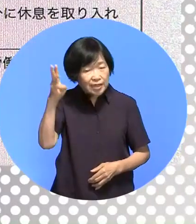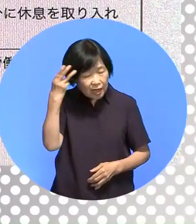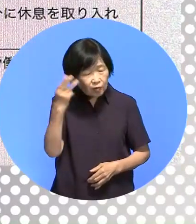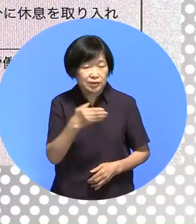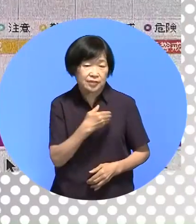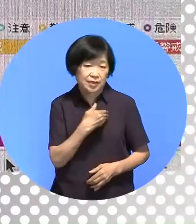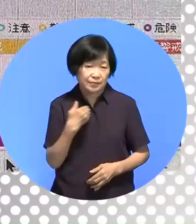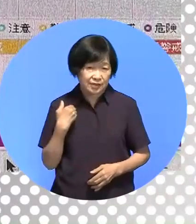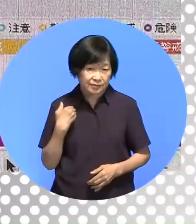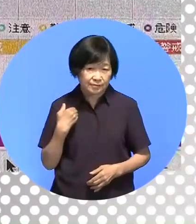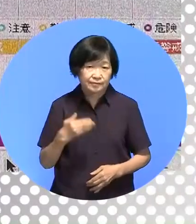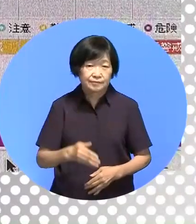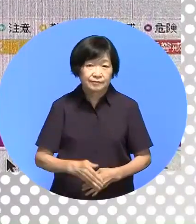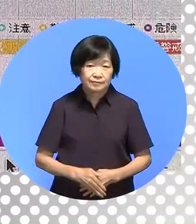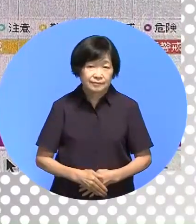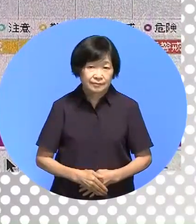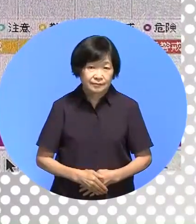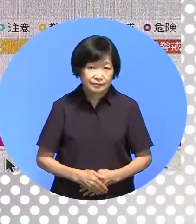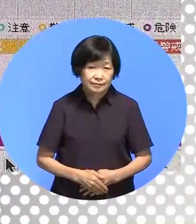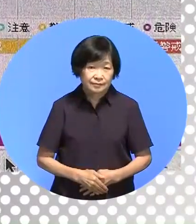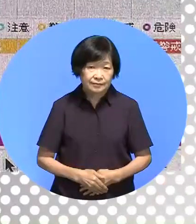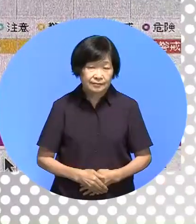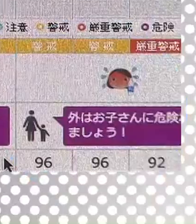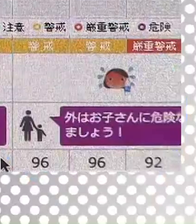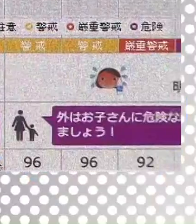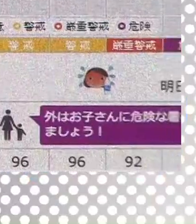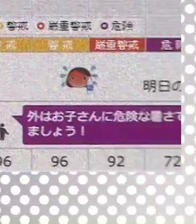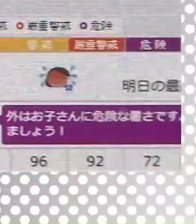るとより安心と言えます。